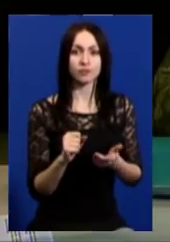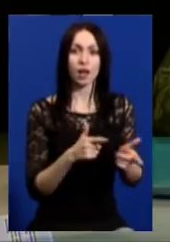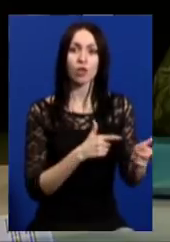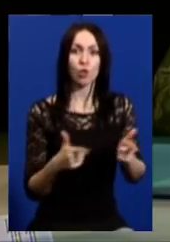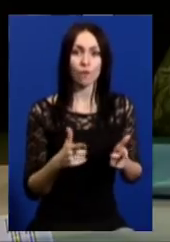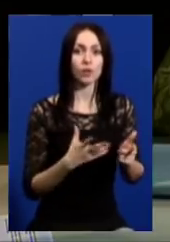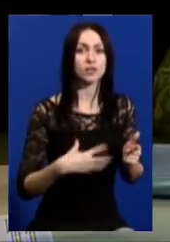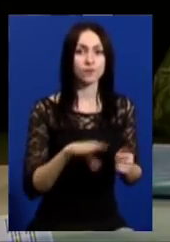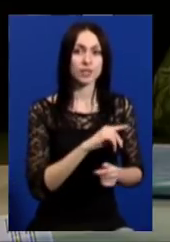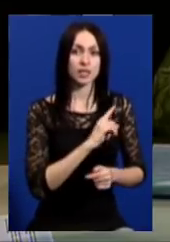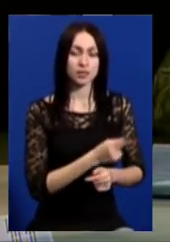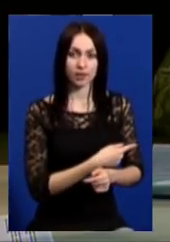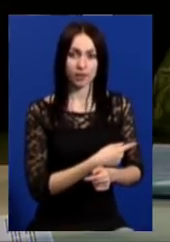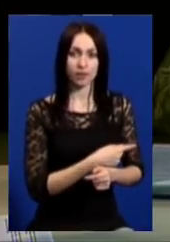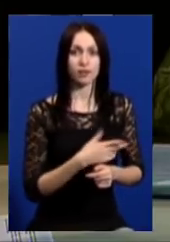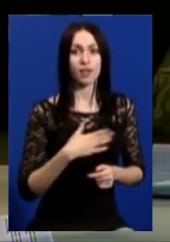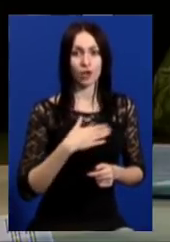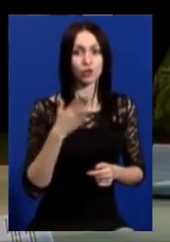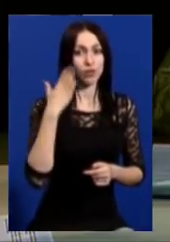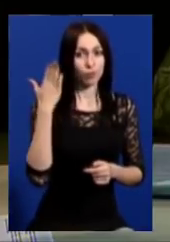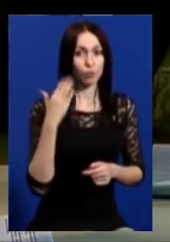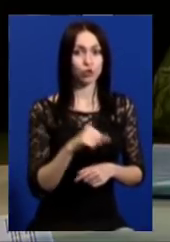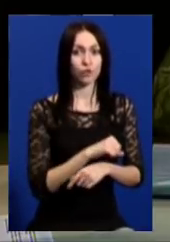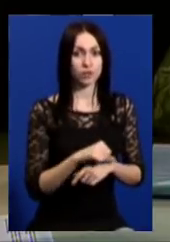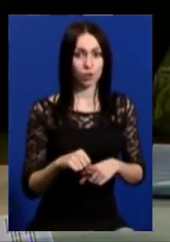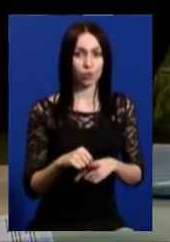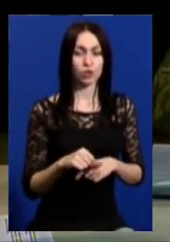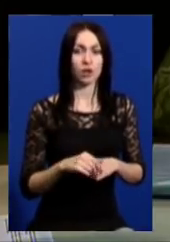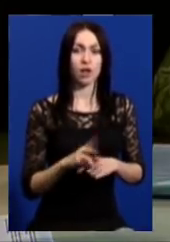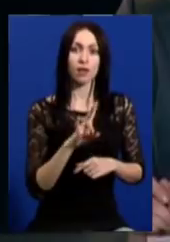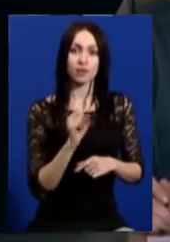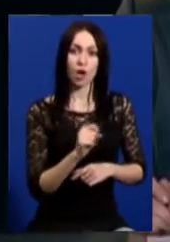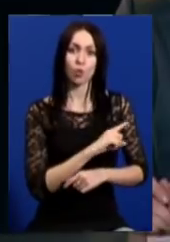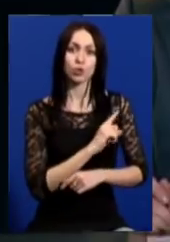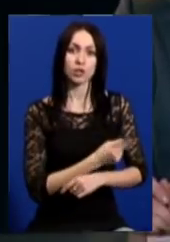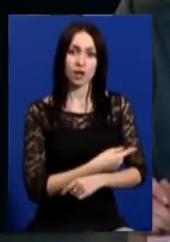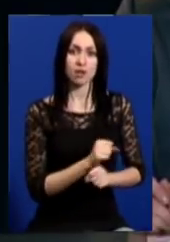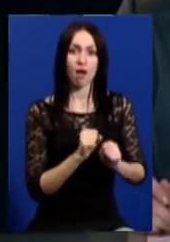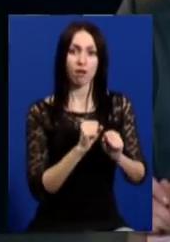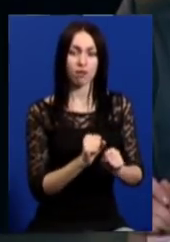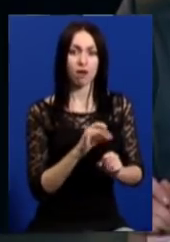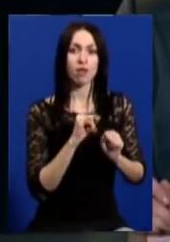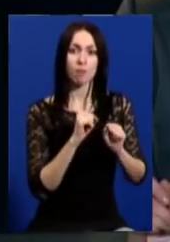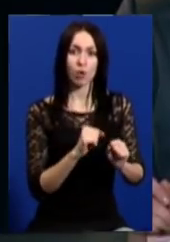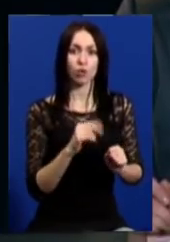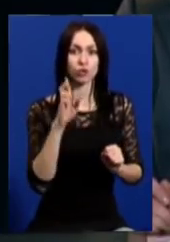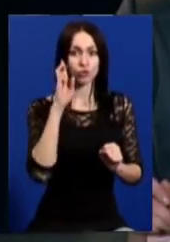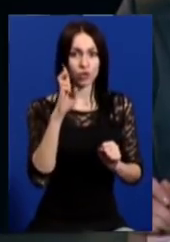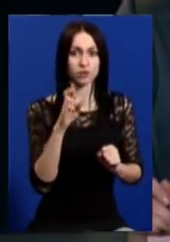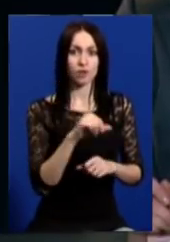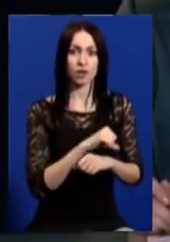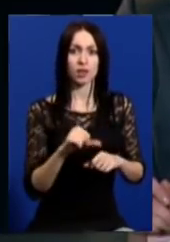готовність всіх сил і засобів нашого прикордонного загону на посилення охорони і оборони державного кордону на